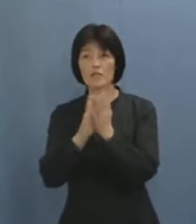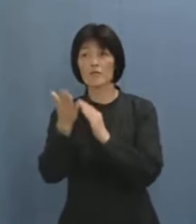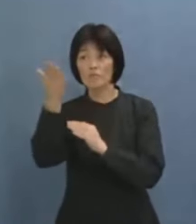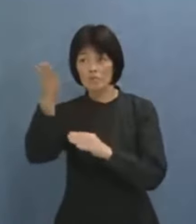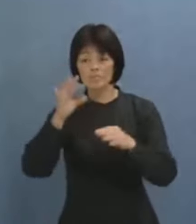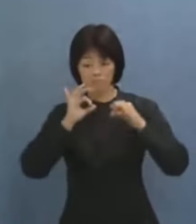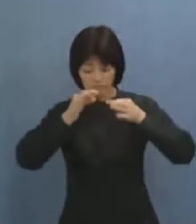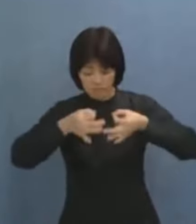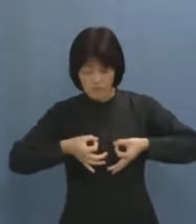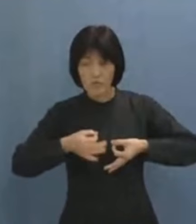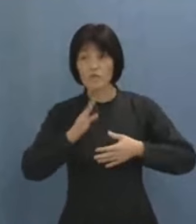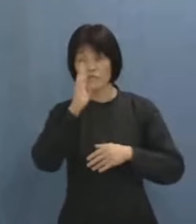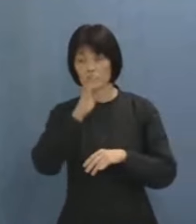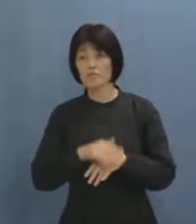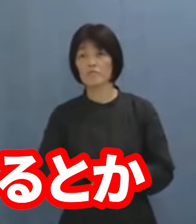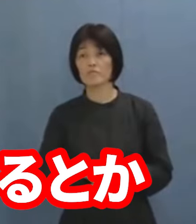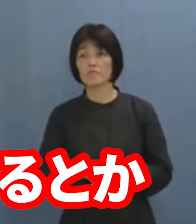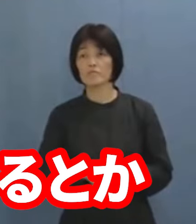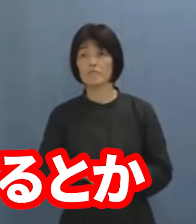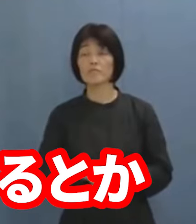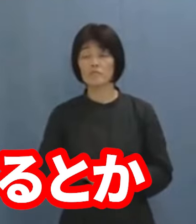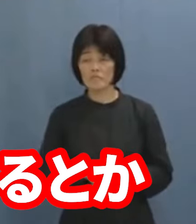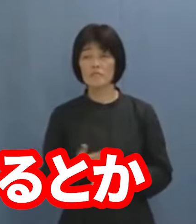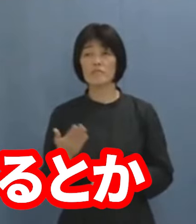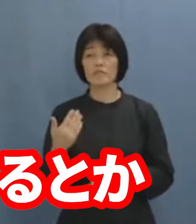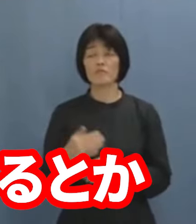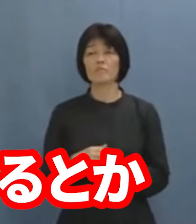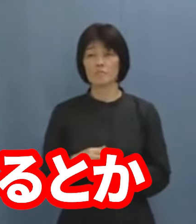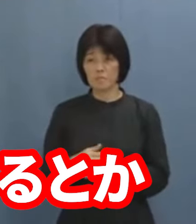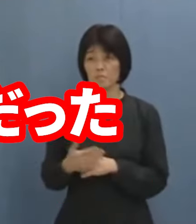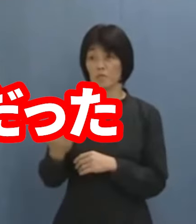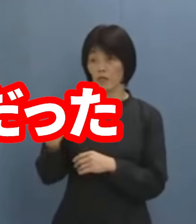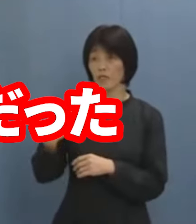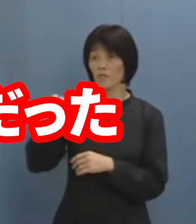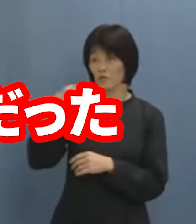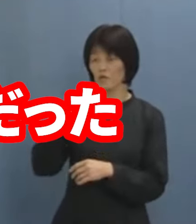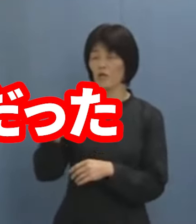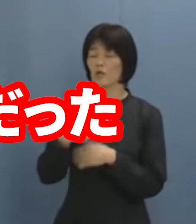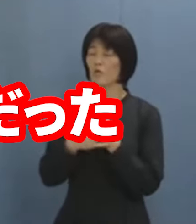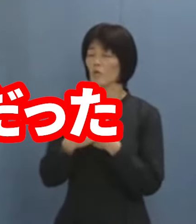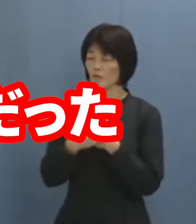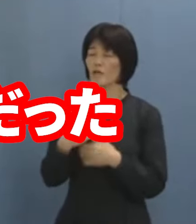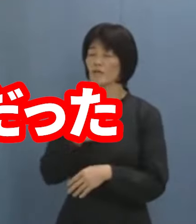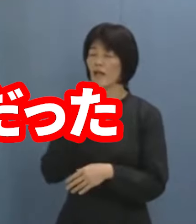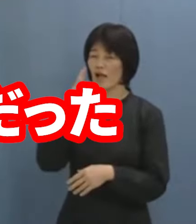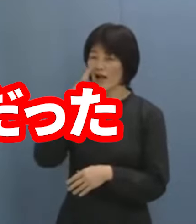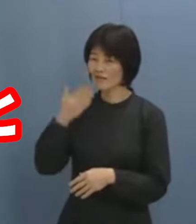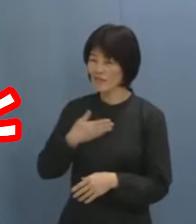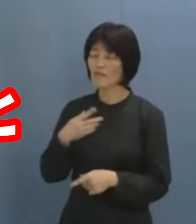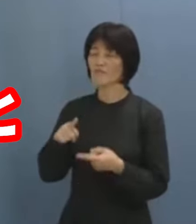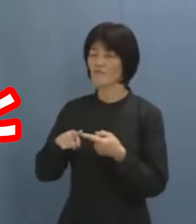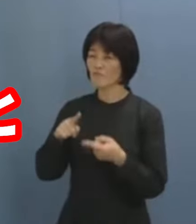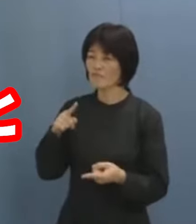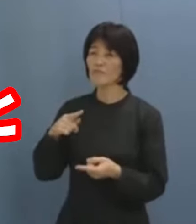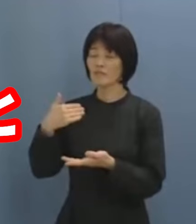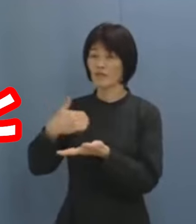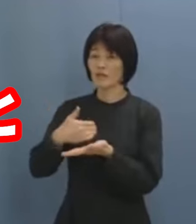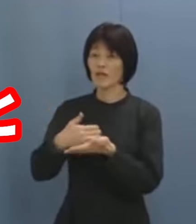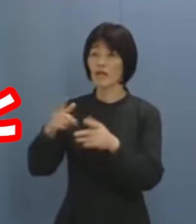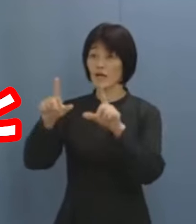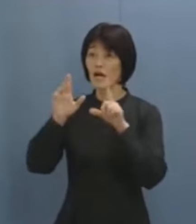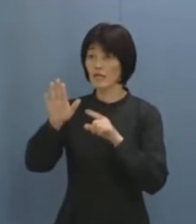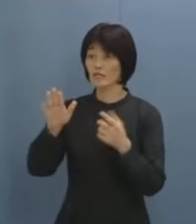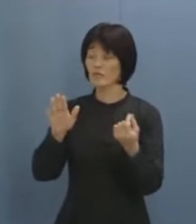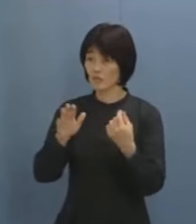まで先ほどもまあご自身がどれだけ、まあどこの部分が反省されているとか、どういった状況が不適切だったとかっていう話を聞かせていただいたと思うんです